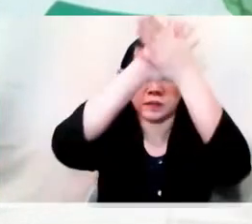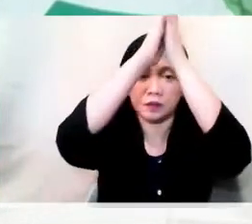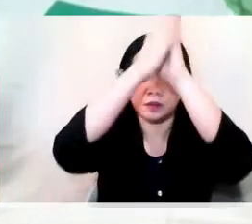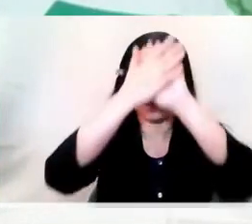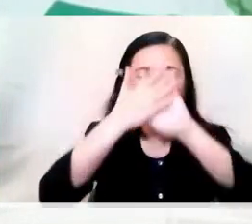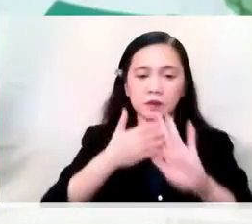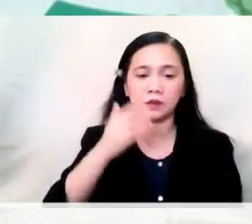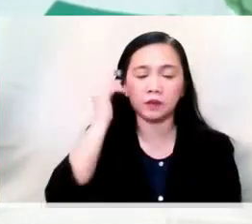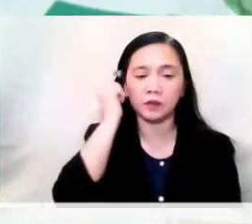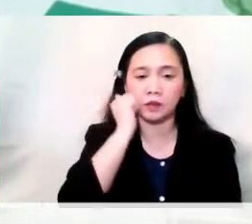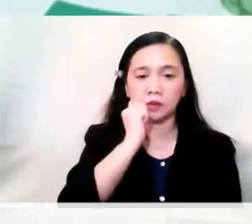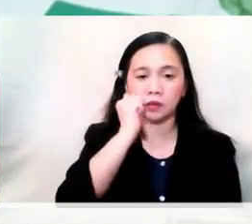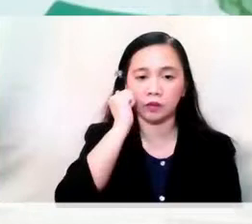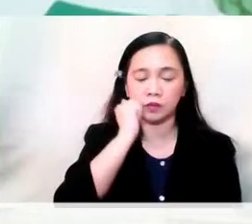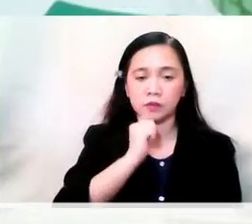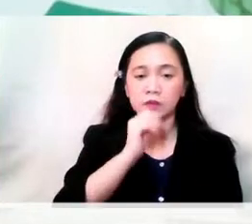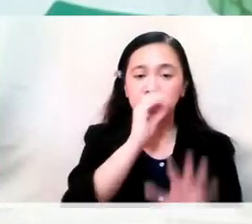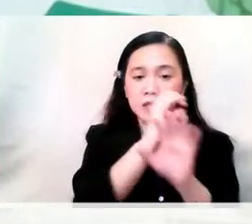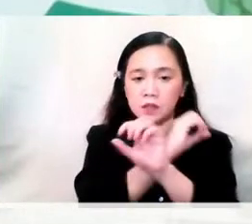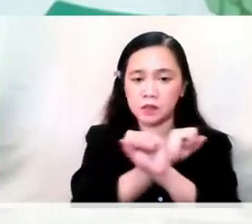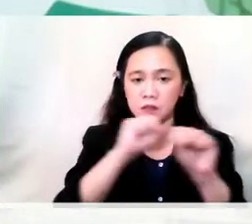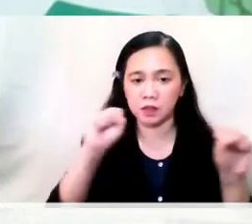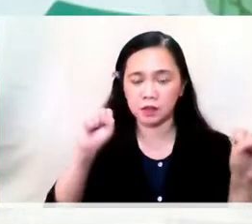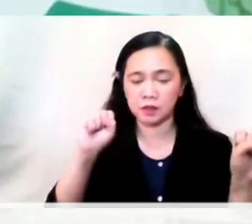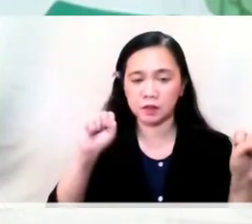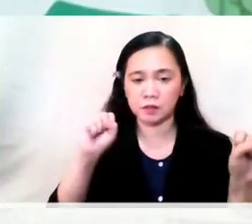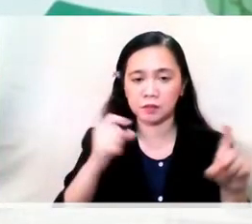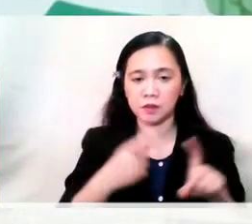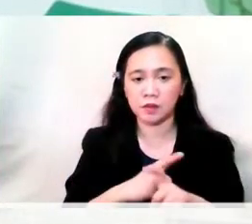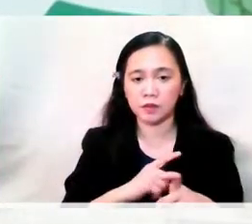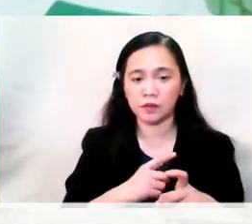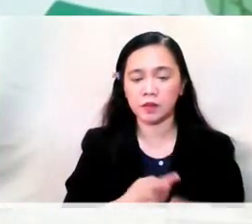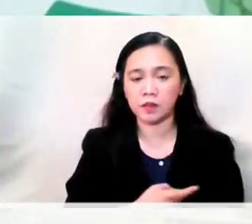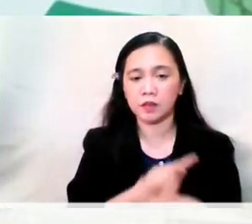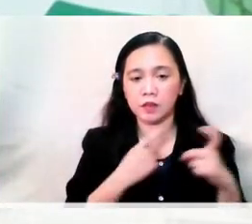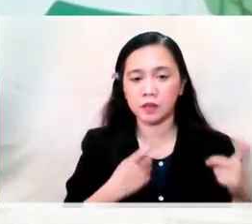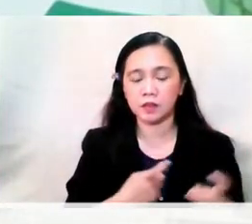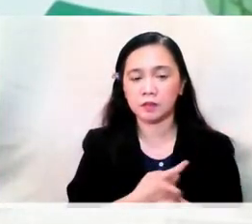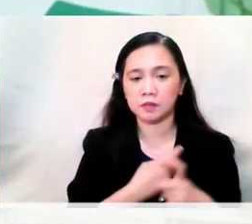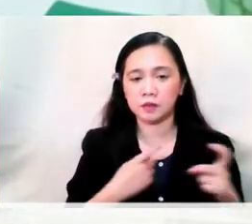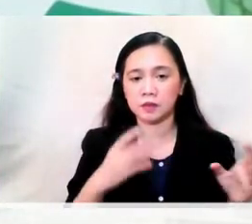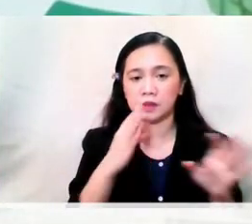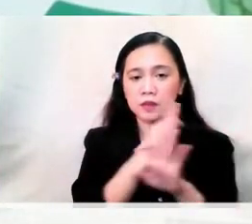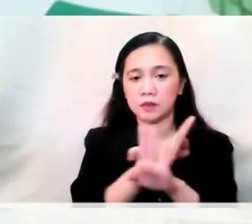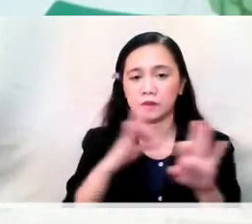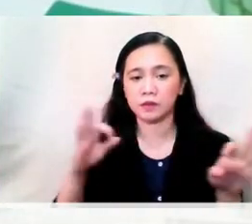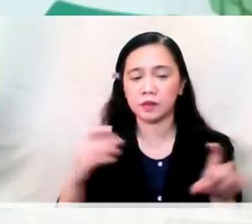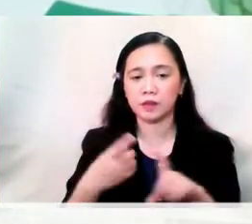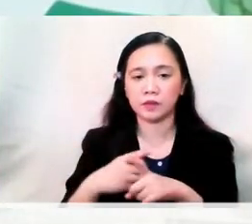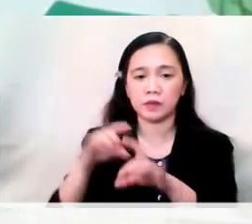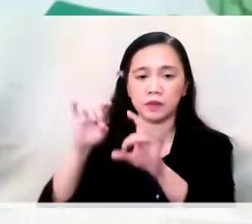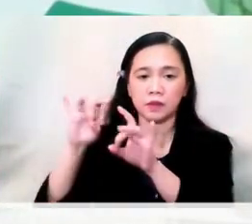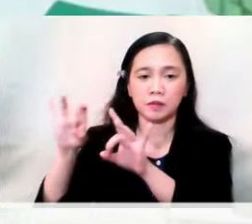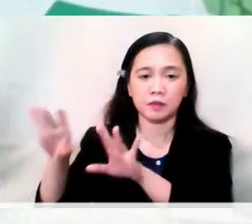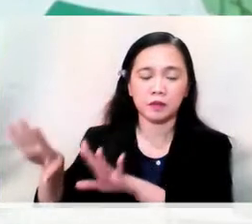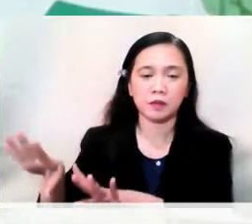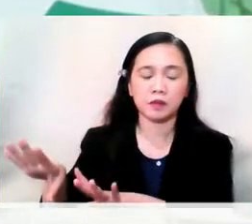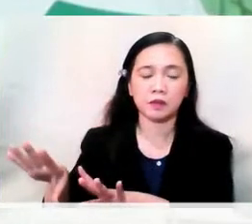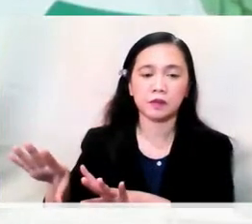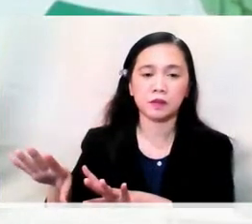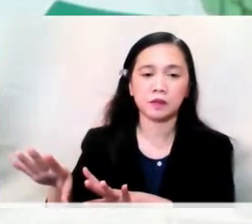araw-araw, iligtas sa kasalanan at ilayo sa lahat ng kapahamakan, samantalang